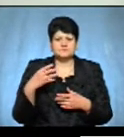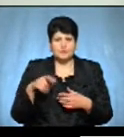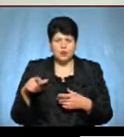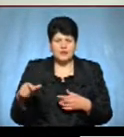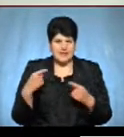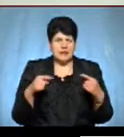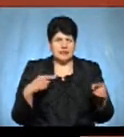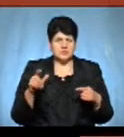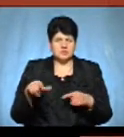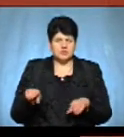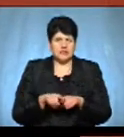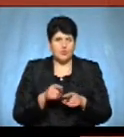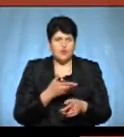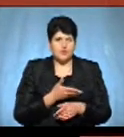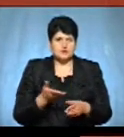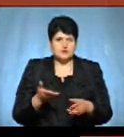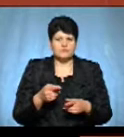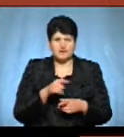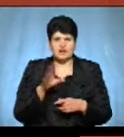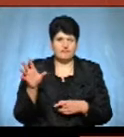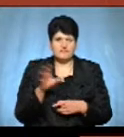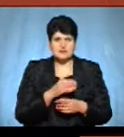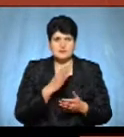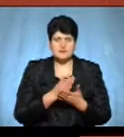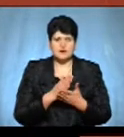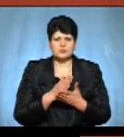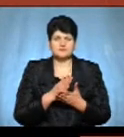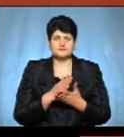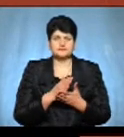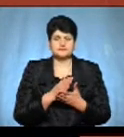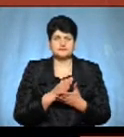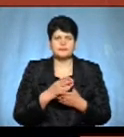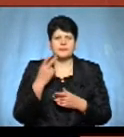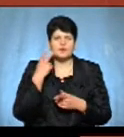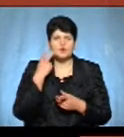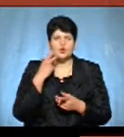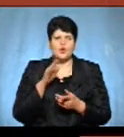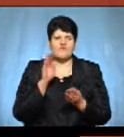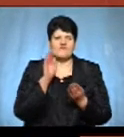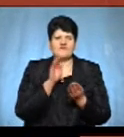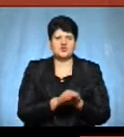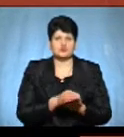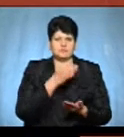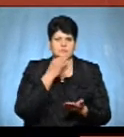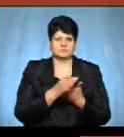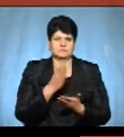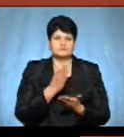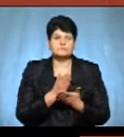інші виконавці також, вони всі мають, скажімо так, мати довічне і понести відповідальність, а